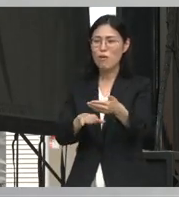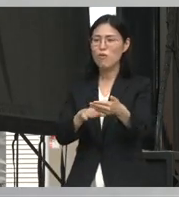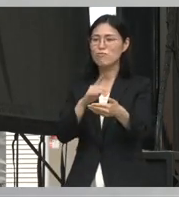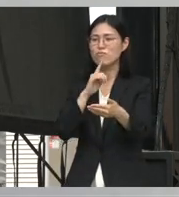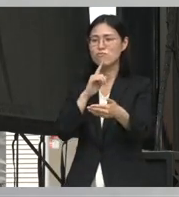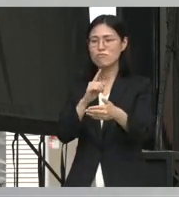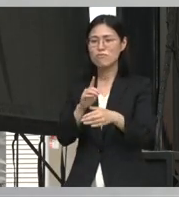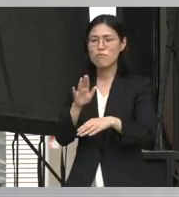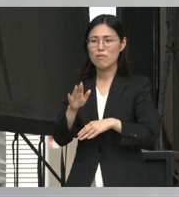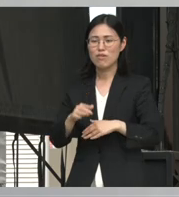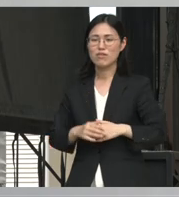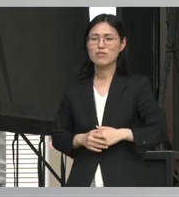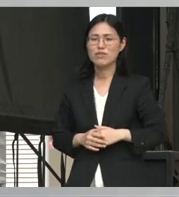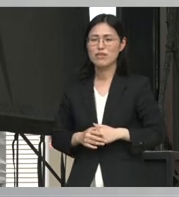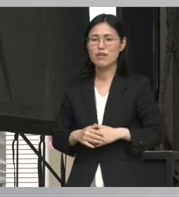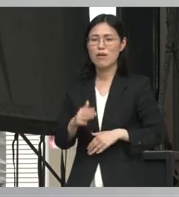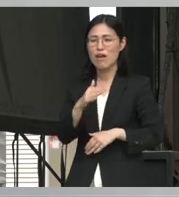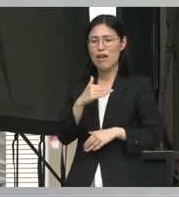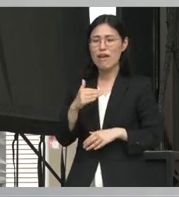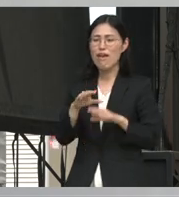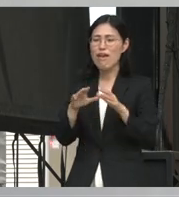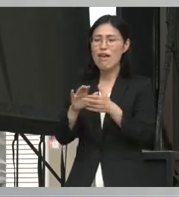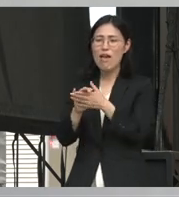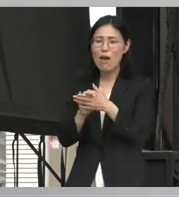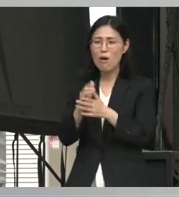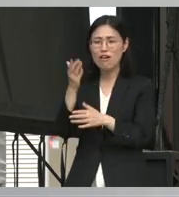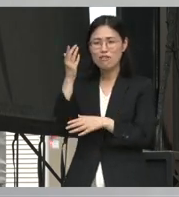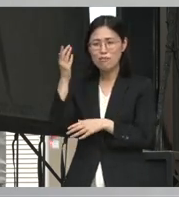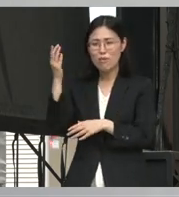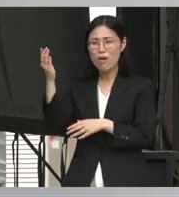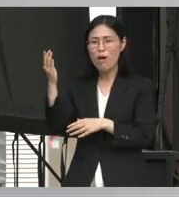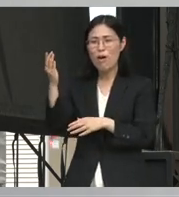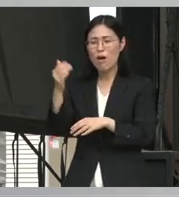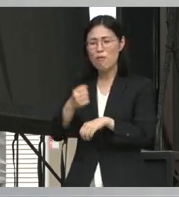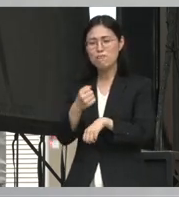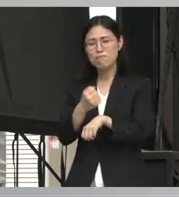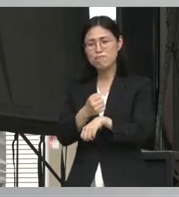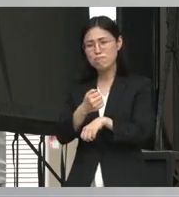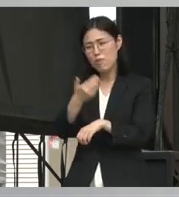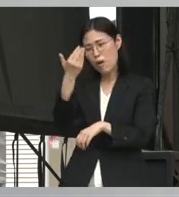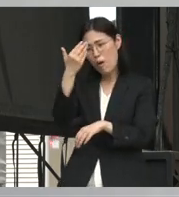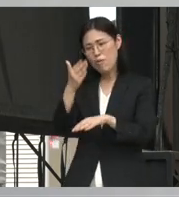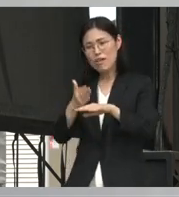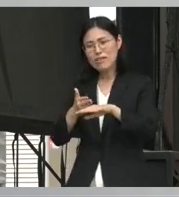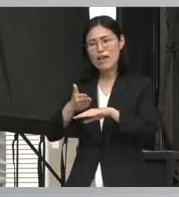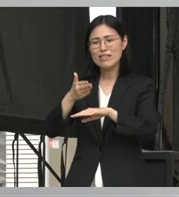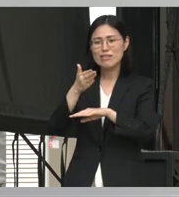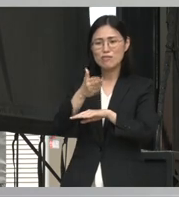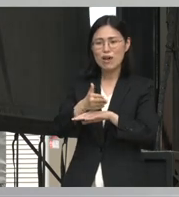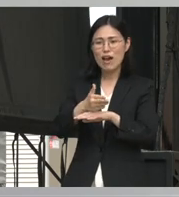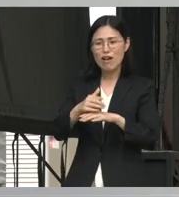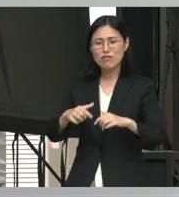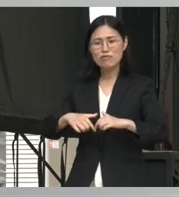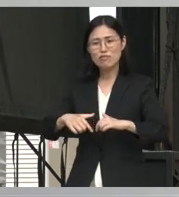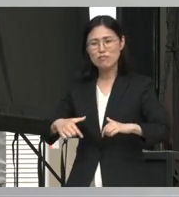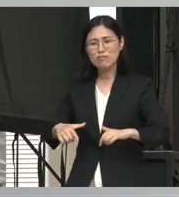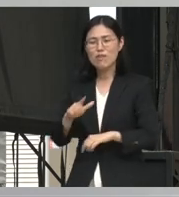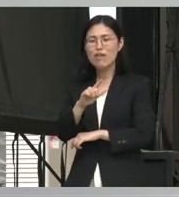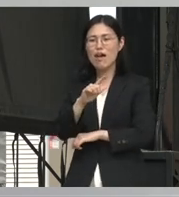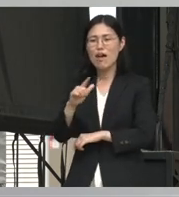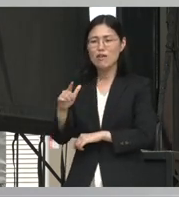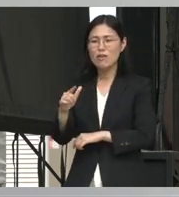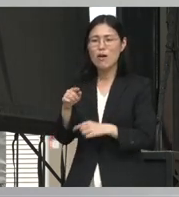は平和への希望や困難に立ち向かう希望など、さまざまな希望を一人